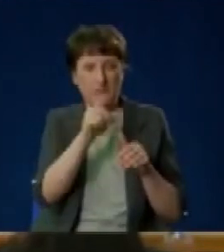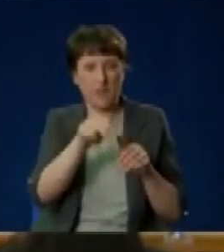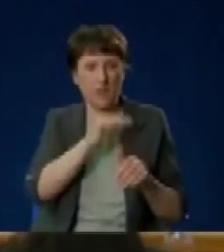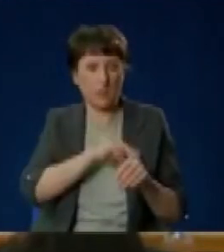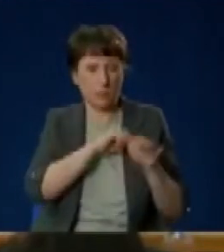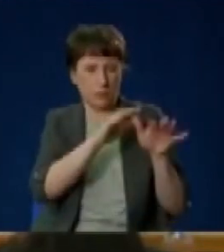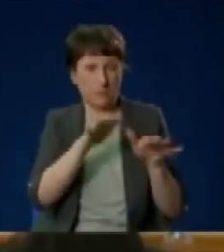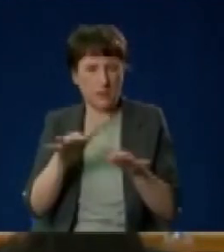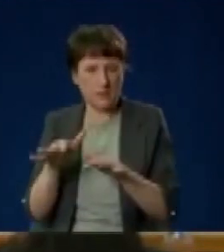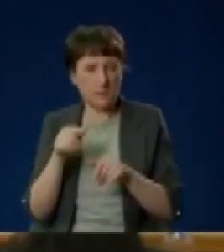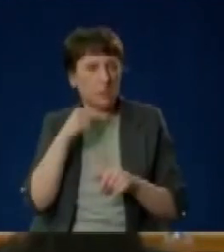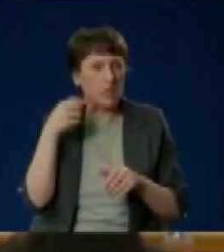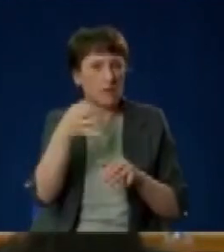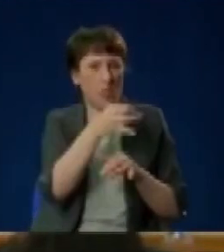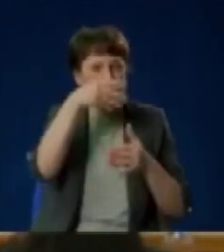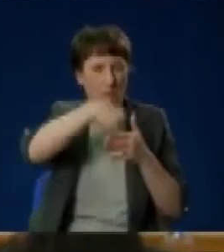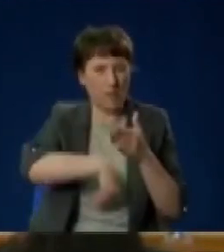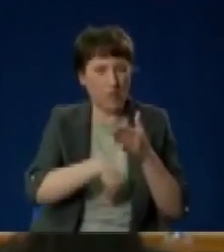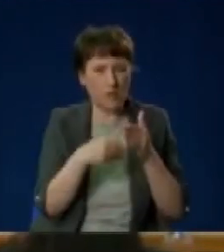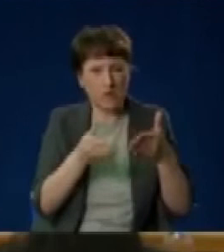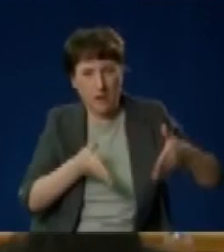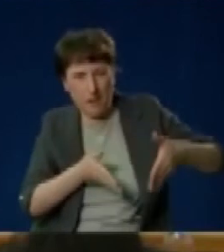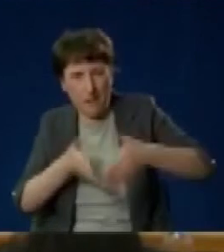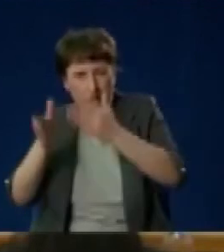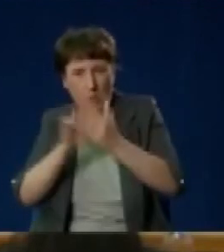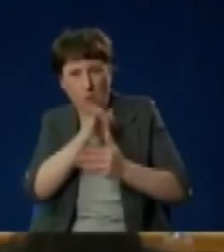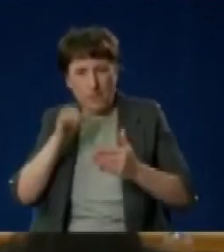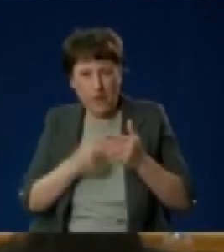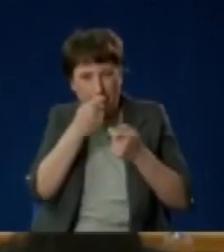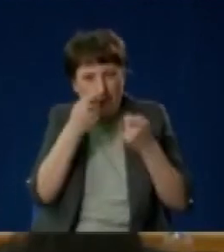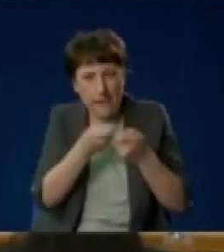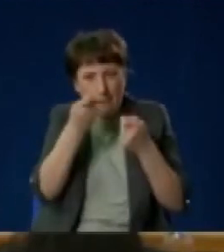вошла в масштабный проект сухопутного зернового коридора в Китае, о